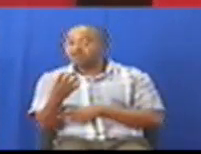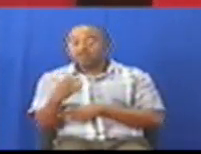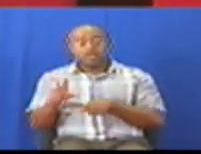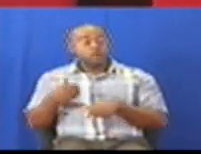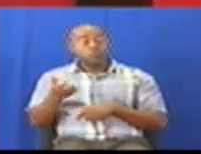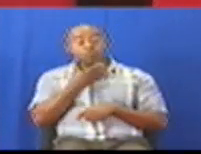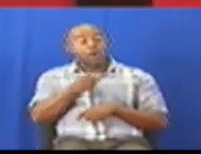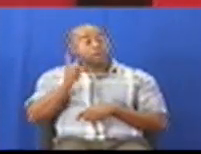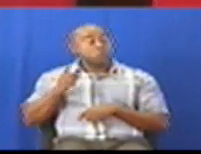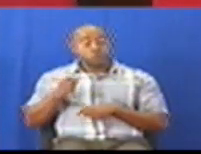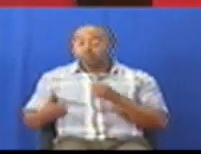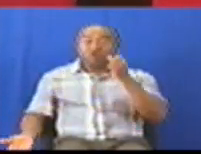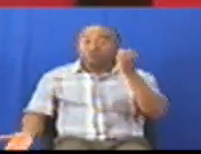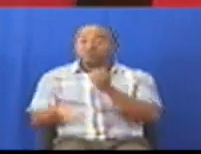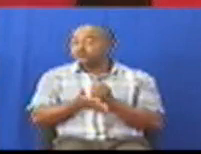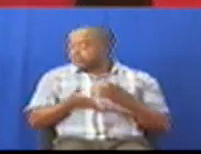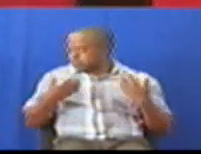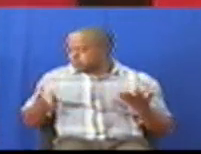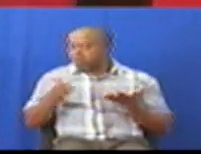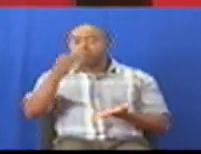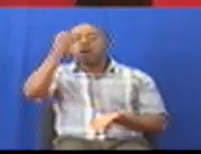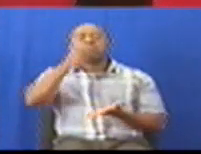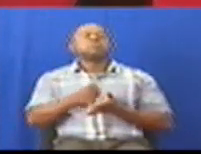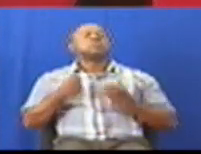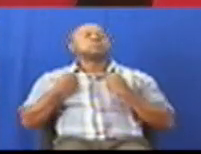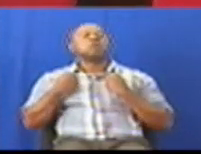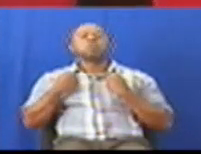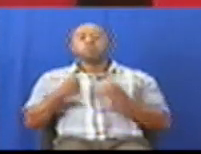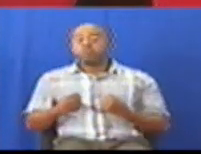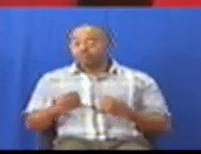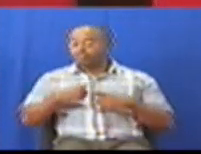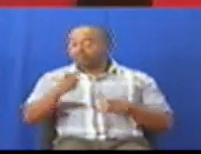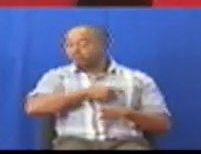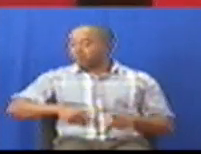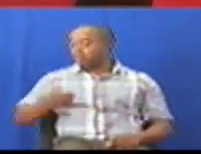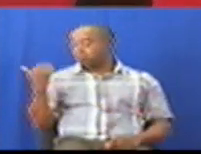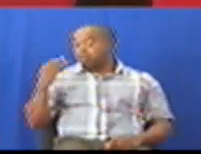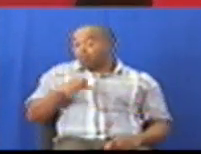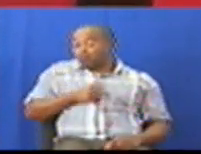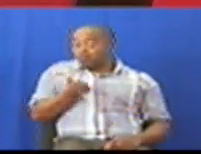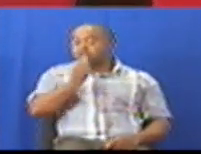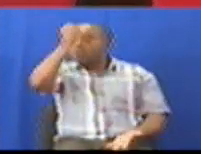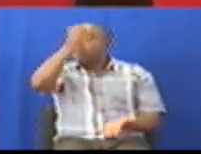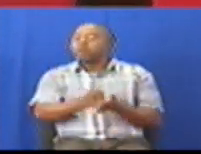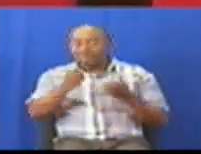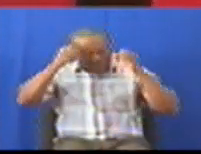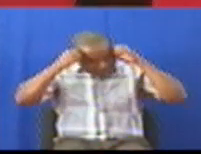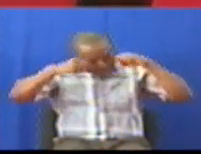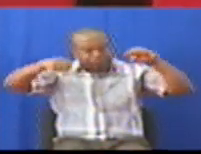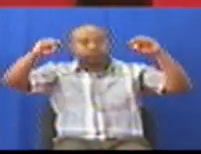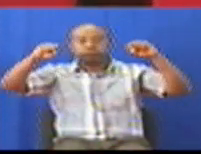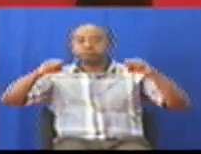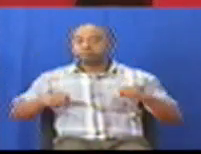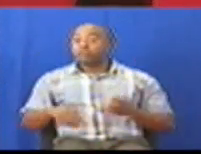bwana kwa sababu ana maamuzi magumu na anachukua hatua za mara moja, ameamua yeye mwenyewe. Na ndio maana tunamuita sasa